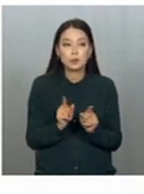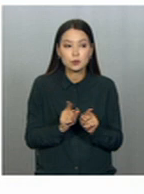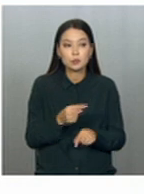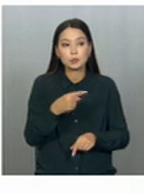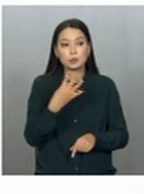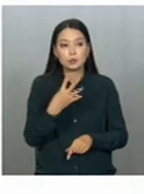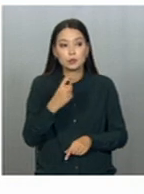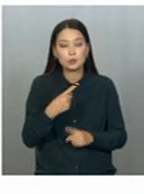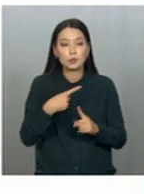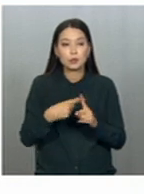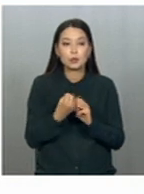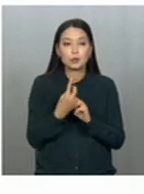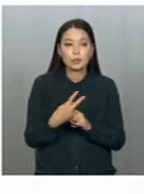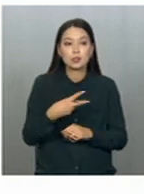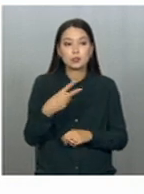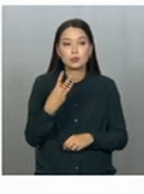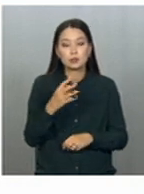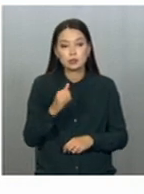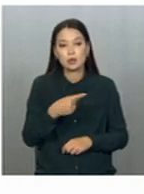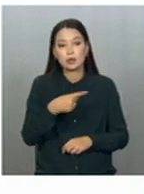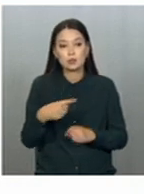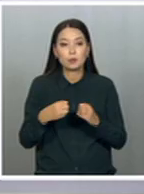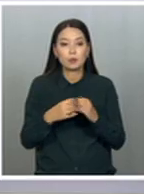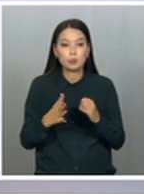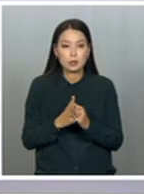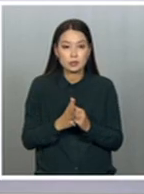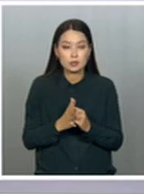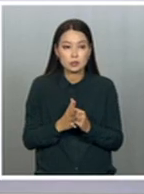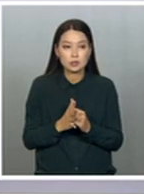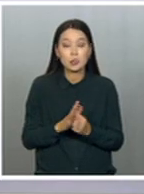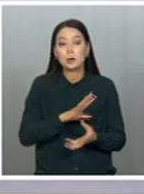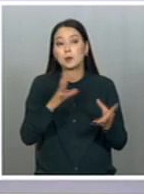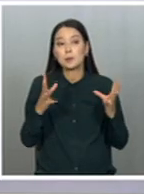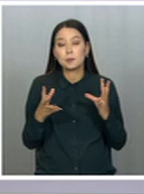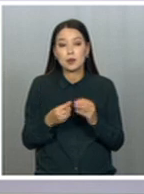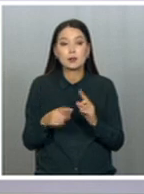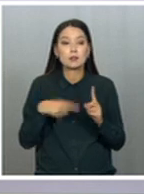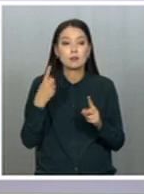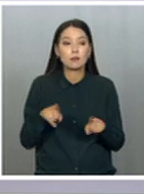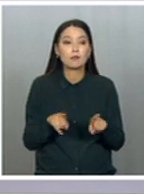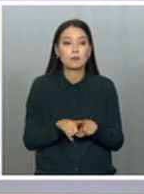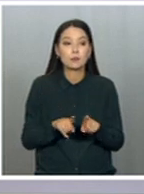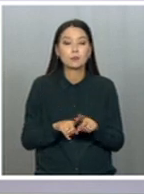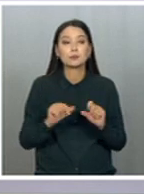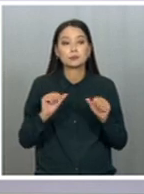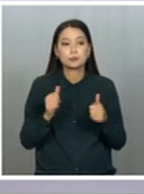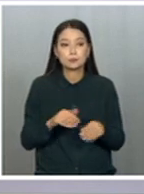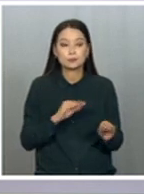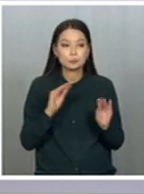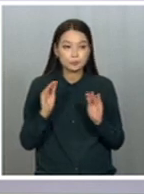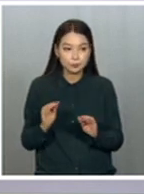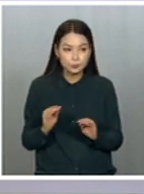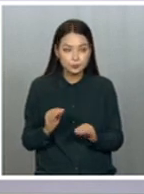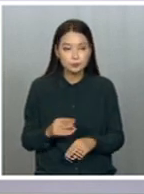4X қосылған 12 тең 3Y азайтылған 15. Барлығын теңдіктің сол жағына өткізейік. Сонда